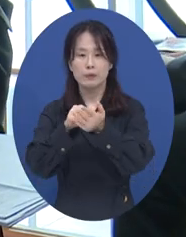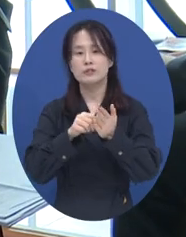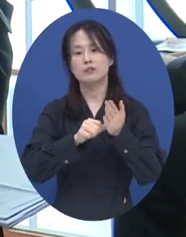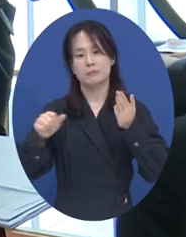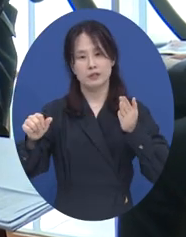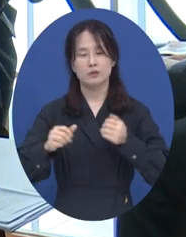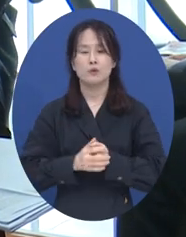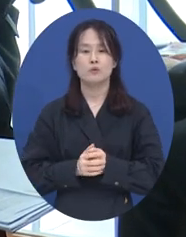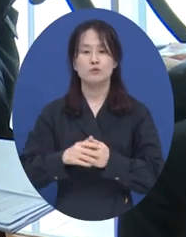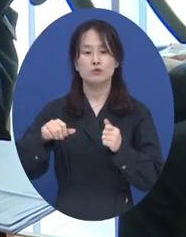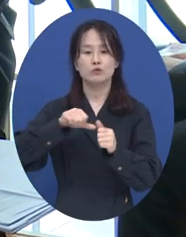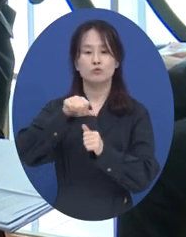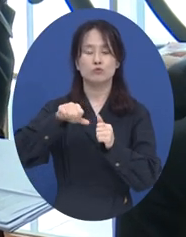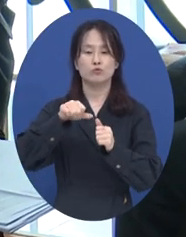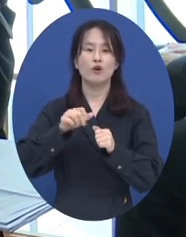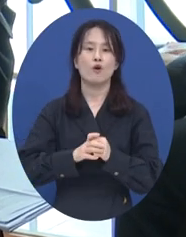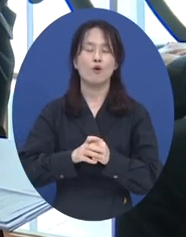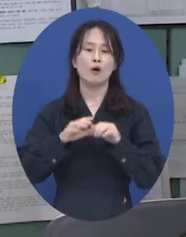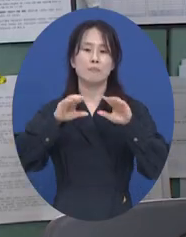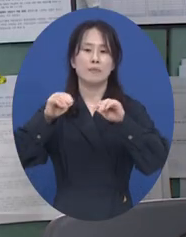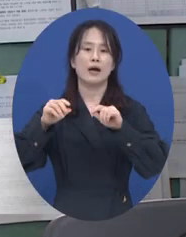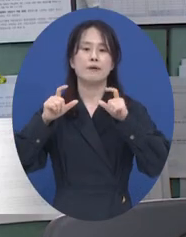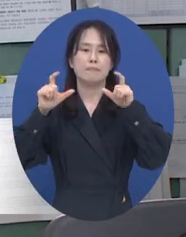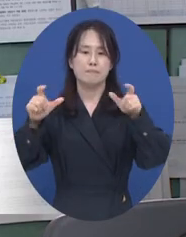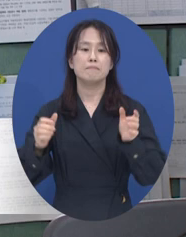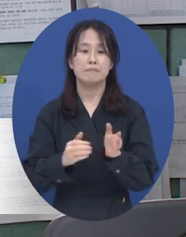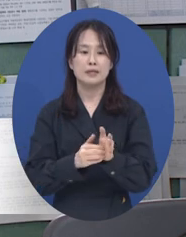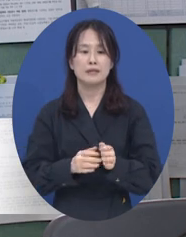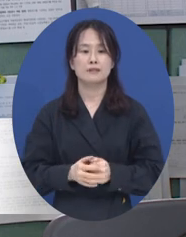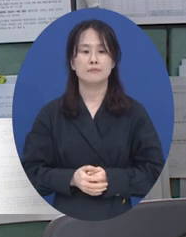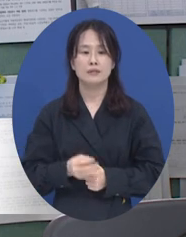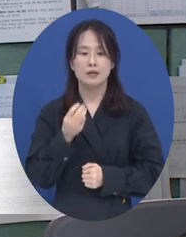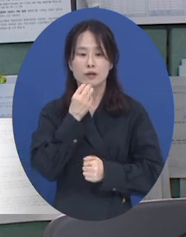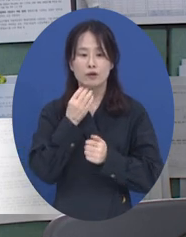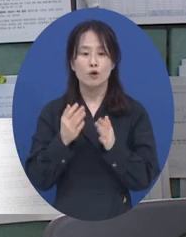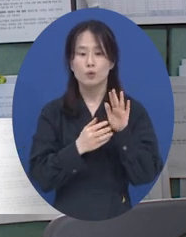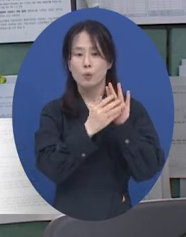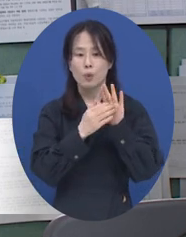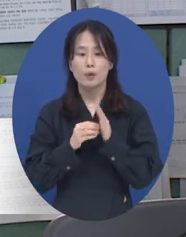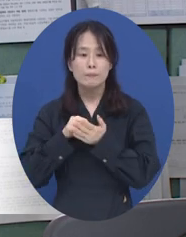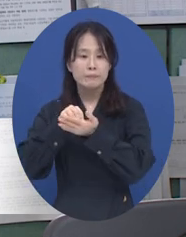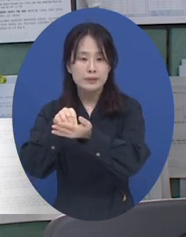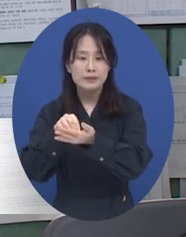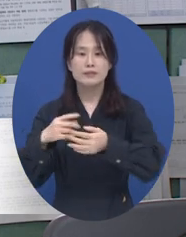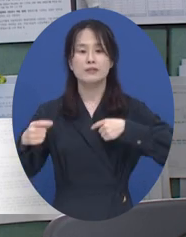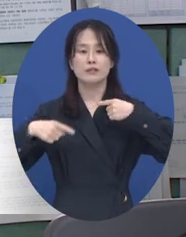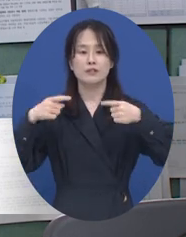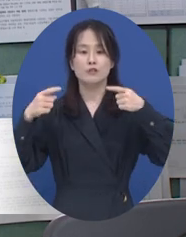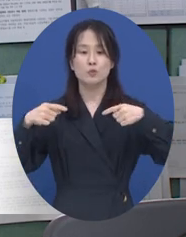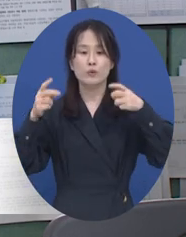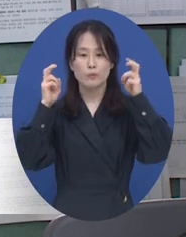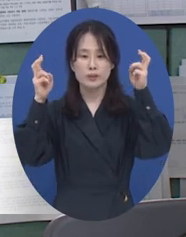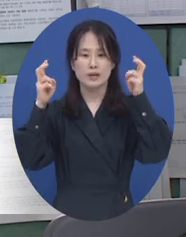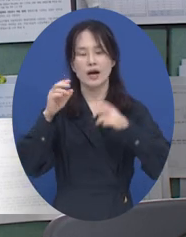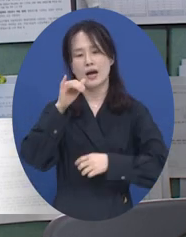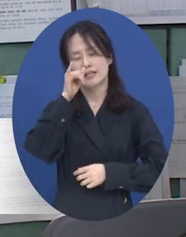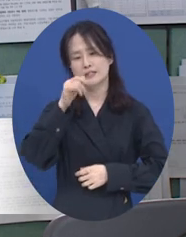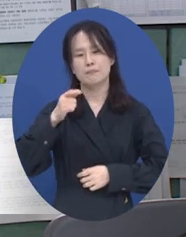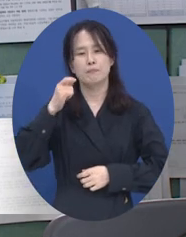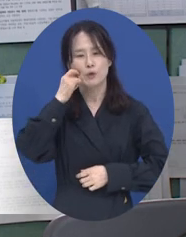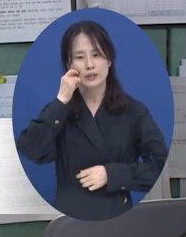영업정지 처분을 받았습니다 경기도 입찰에는 페이퍼컴퍼니 쓸 수 없다 라는